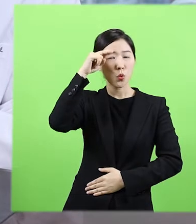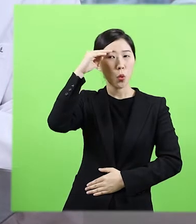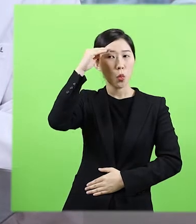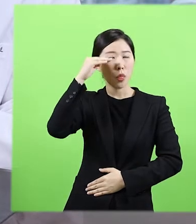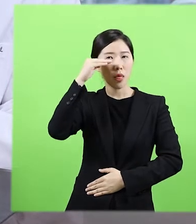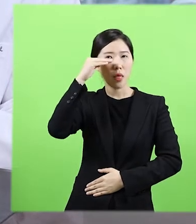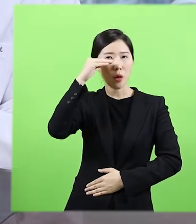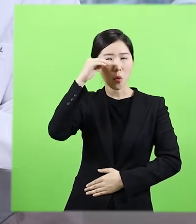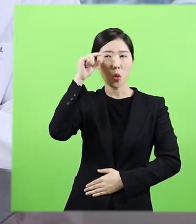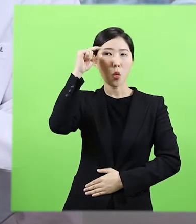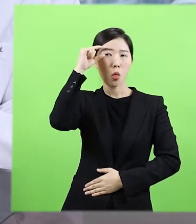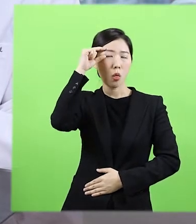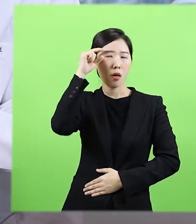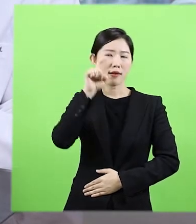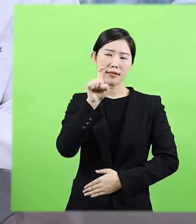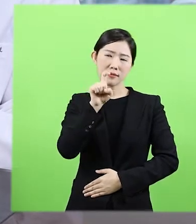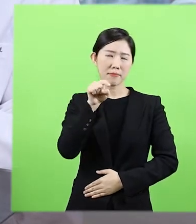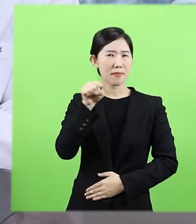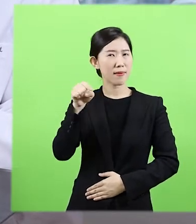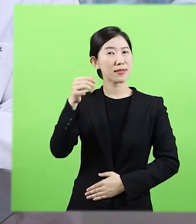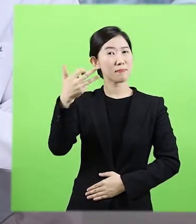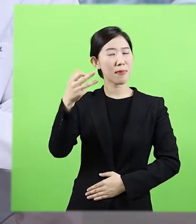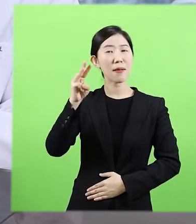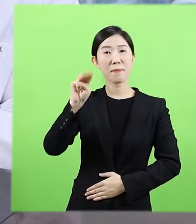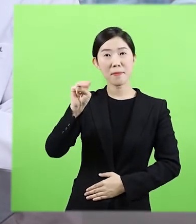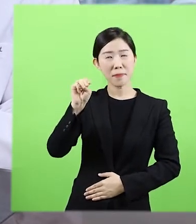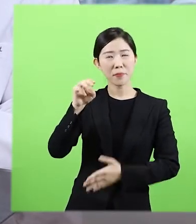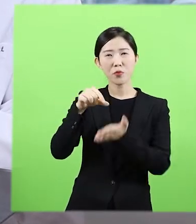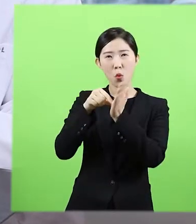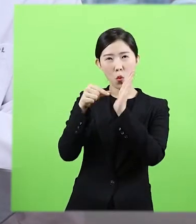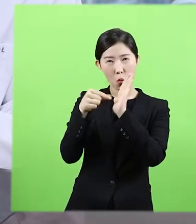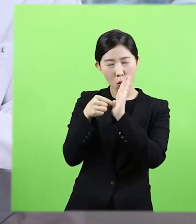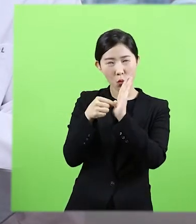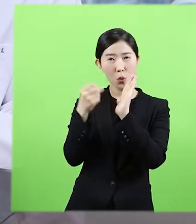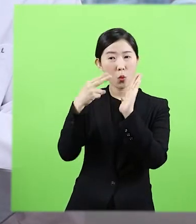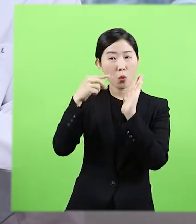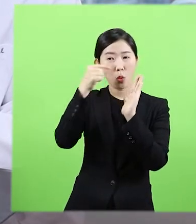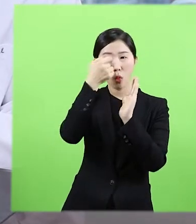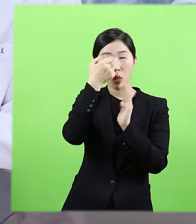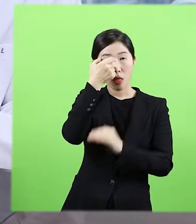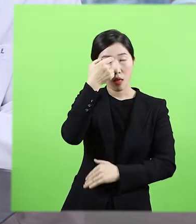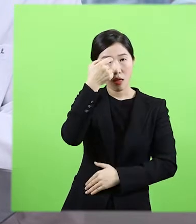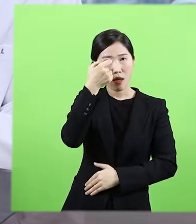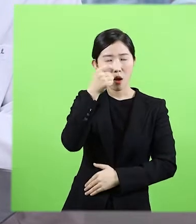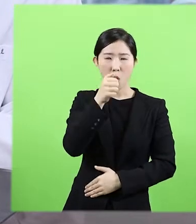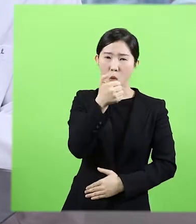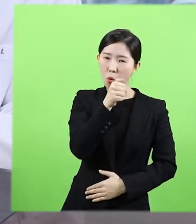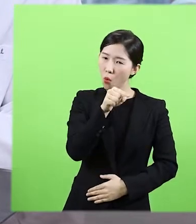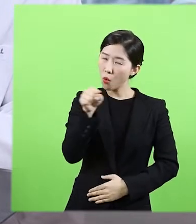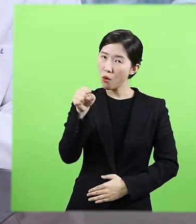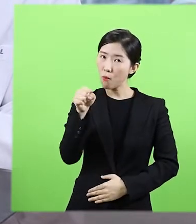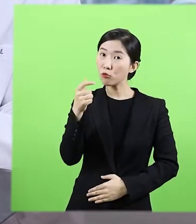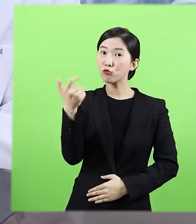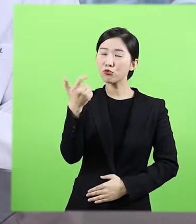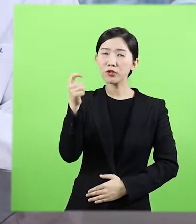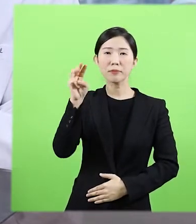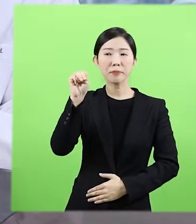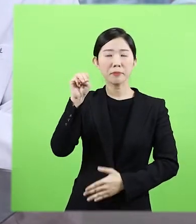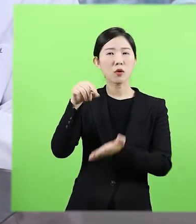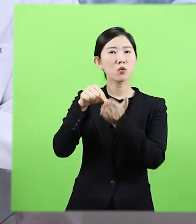밑에서 폭을 10에서부터 한 18mm까지, 눈썹 밑에서 길이는 한 50에서부터